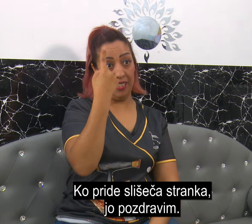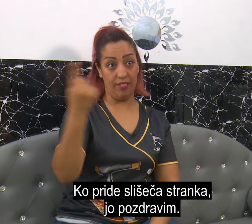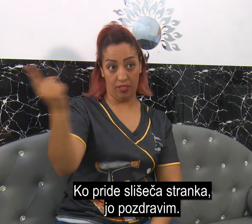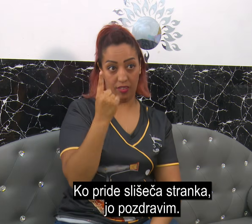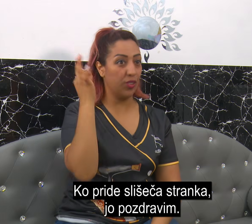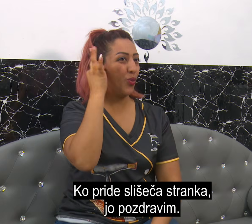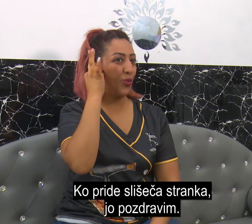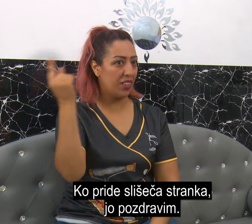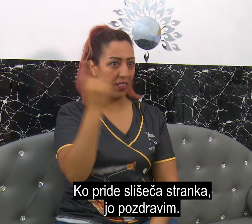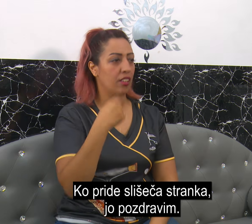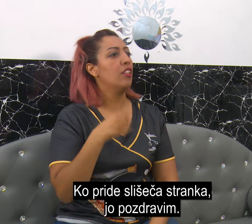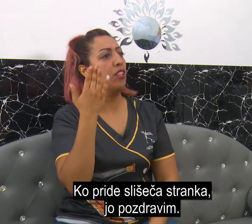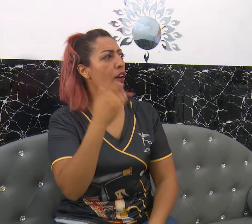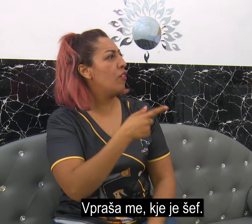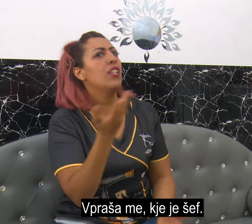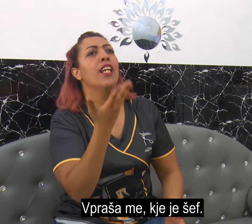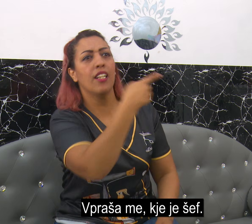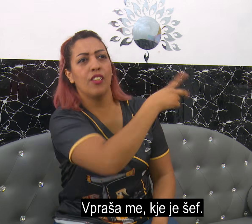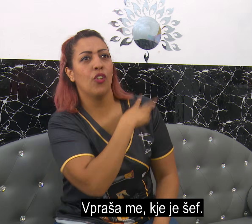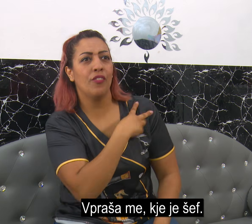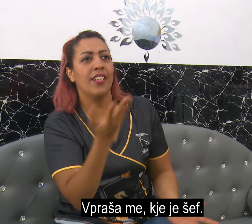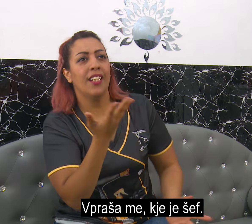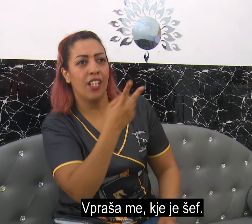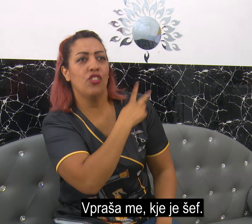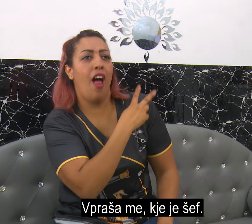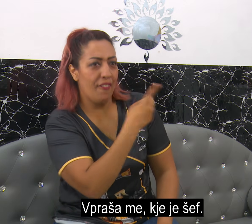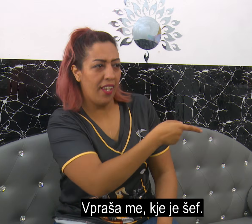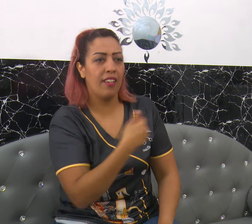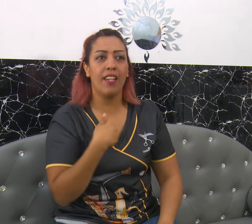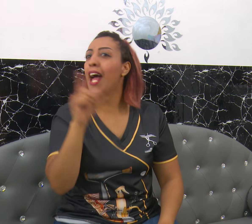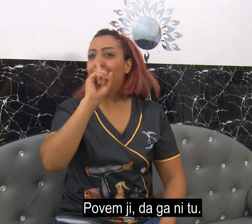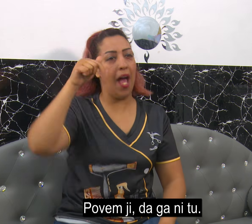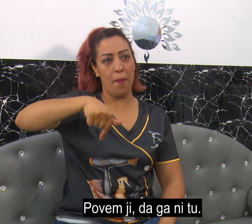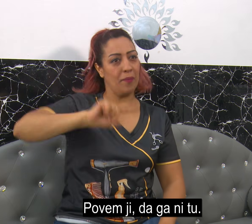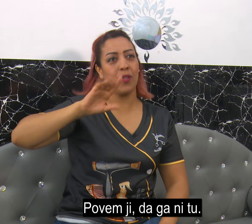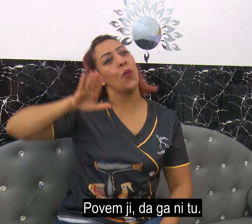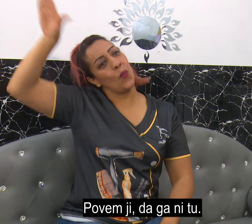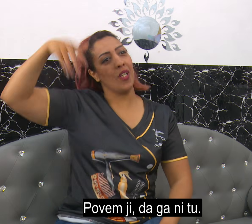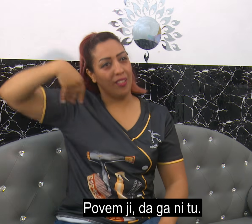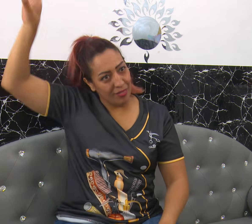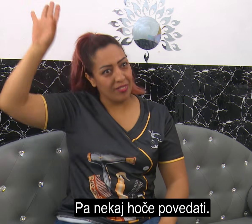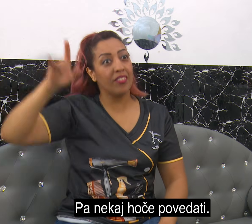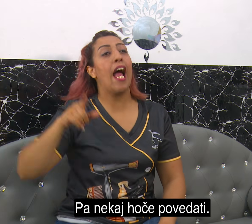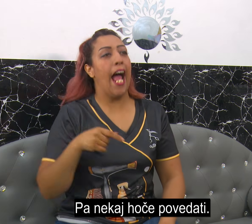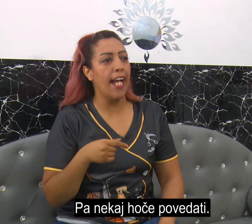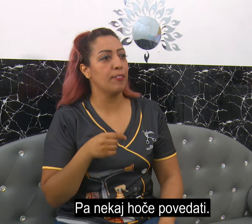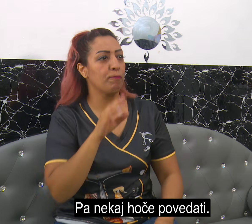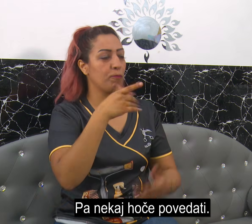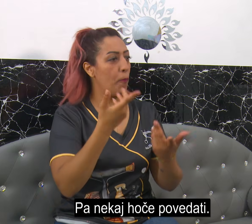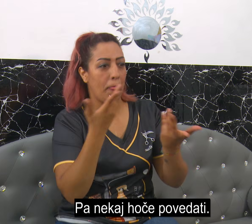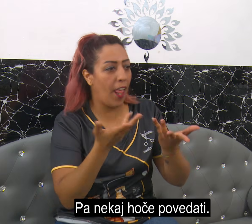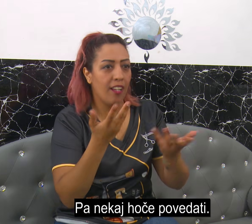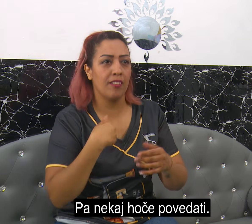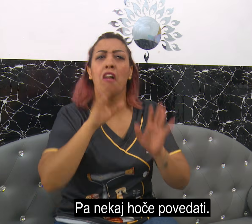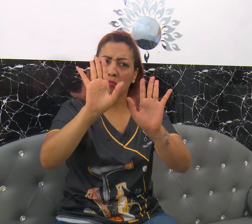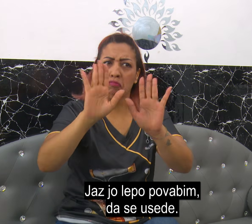Ko pride slišeča stranka, jo pozdravim. Vpraša me, kje je šef. Pove mi, da ga ni tu. Pa nekaj